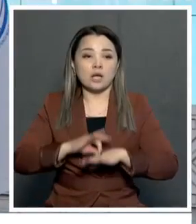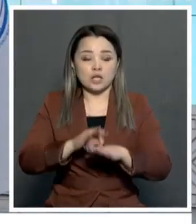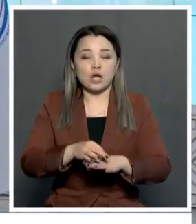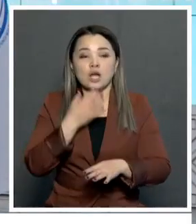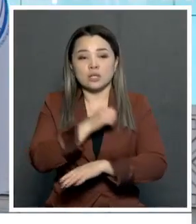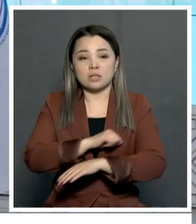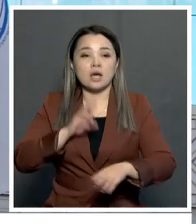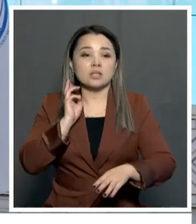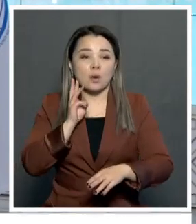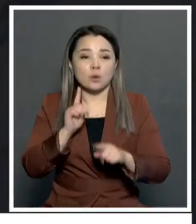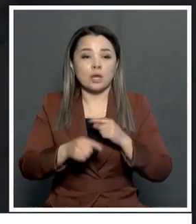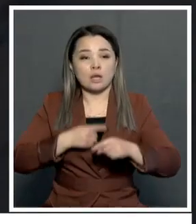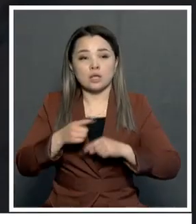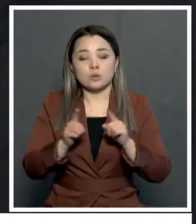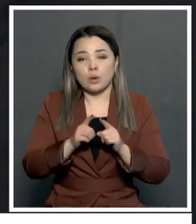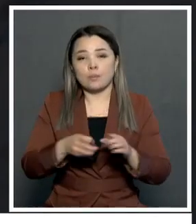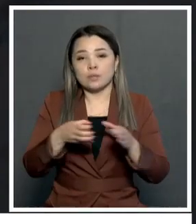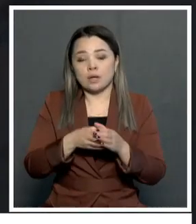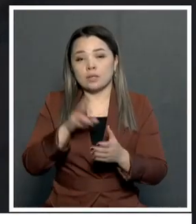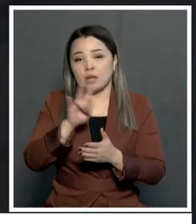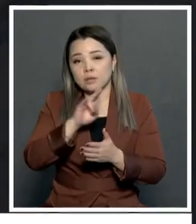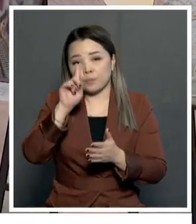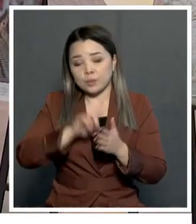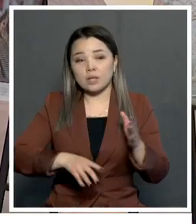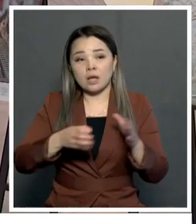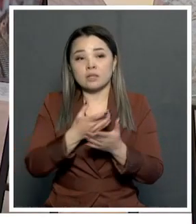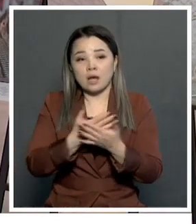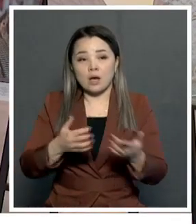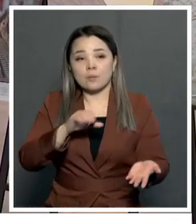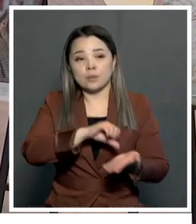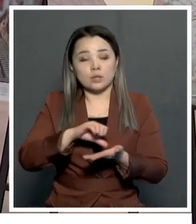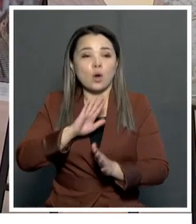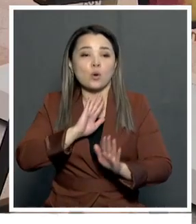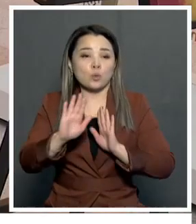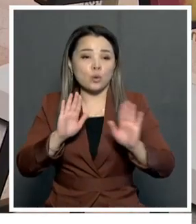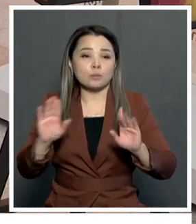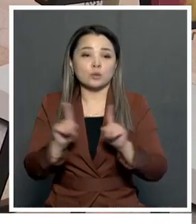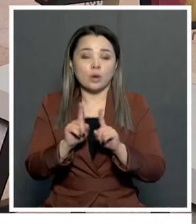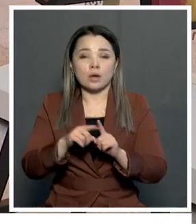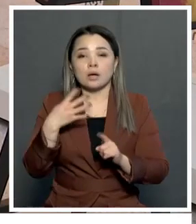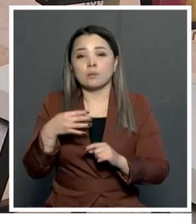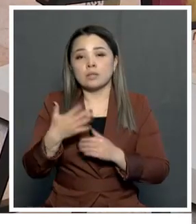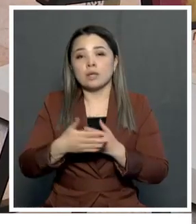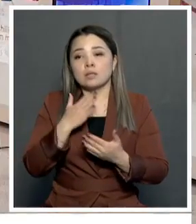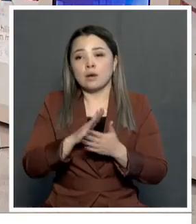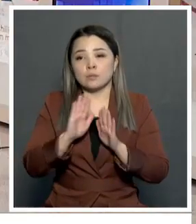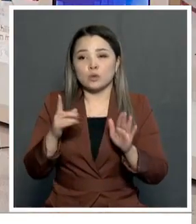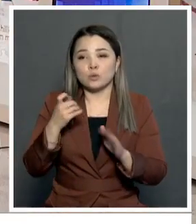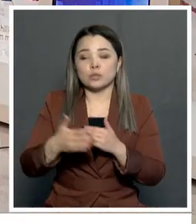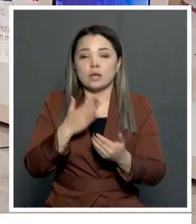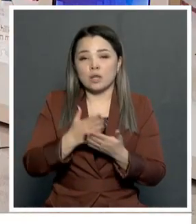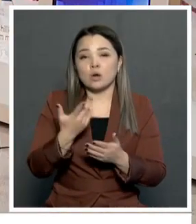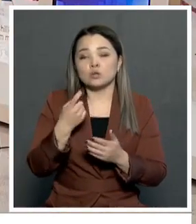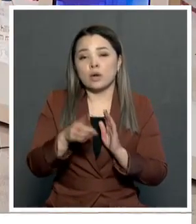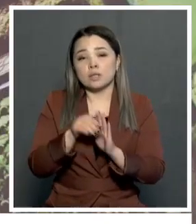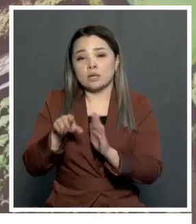дипломаттар, әлемдік және дәстүрлі дін өкілдері қатысты. Көрмеге 45-тен астам сурет қойылған. Оны орталық қызметкерлері 100-ден астам фотоның ішінен